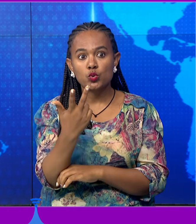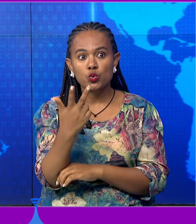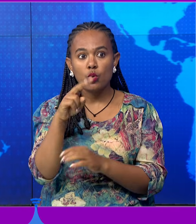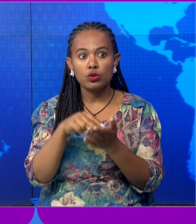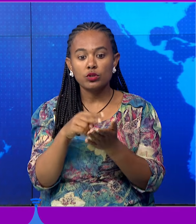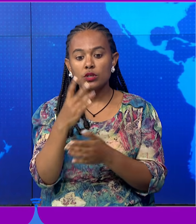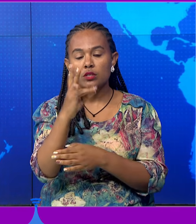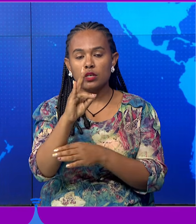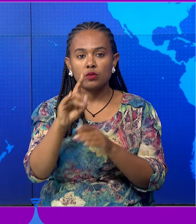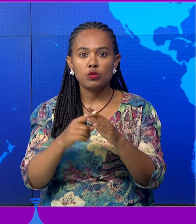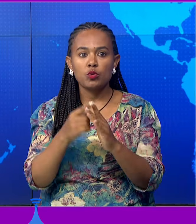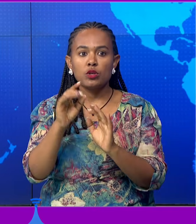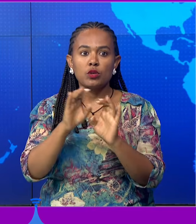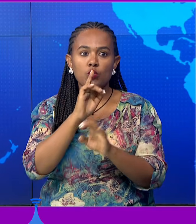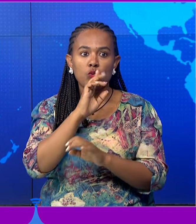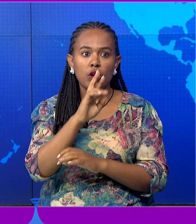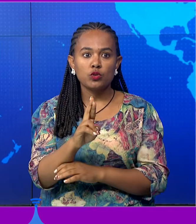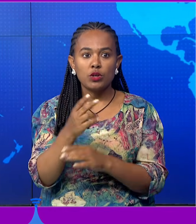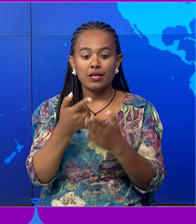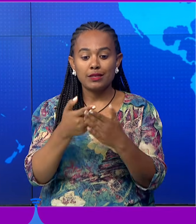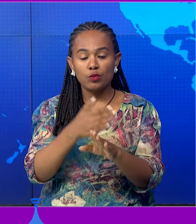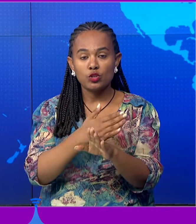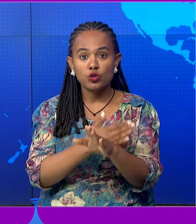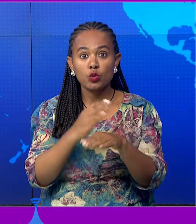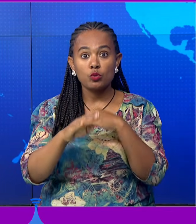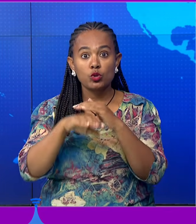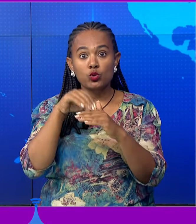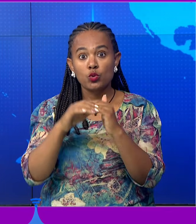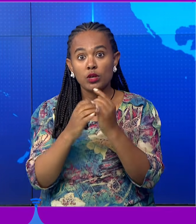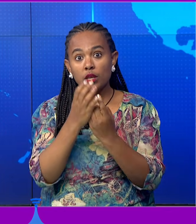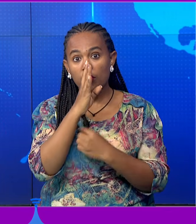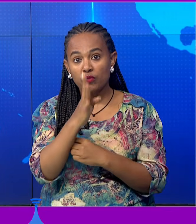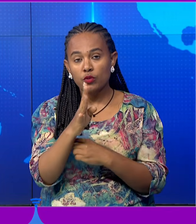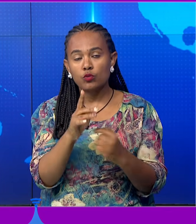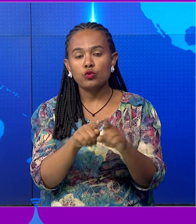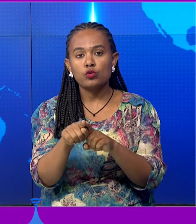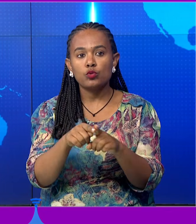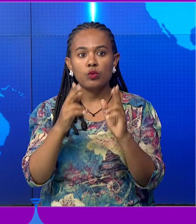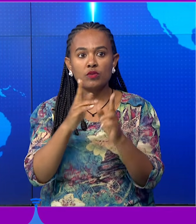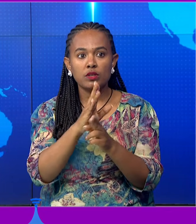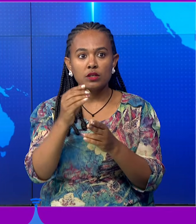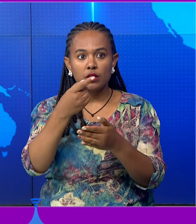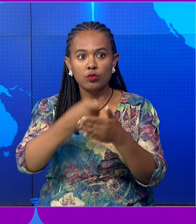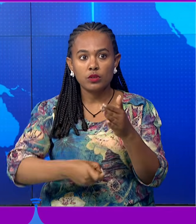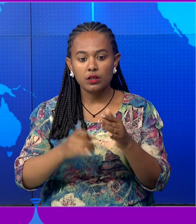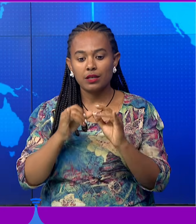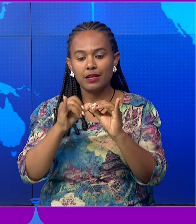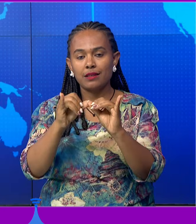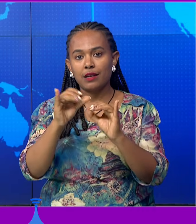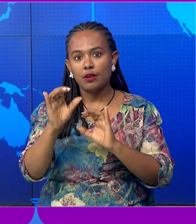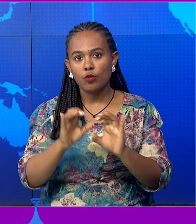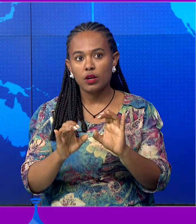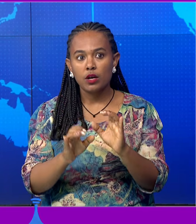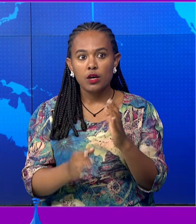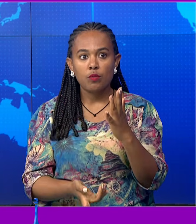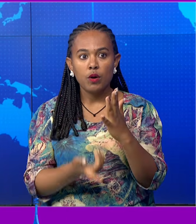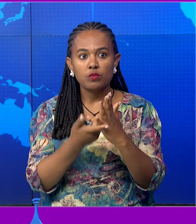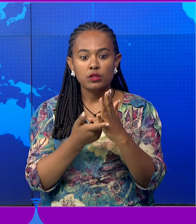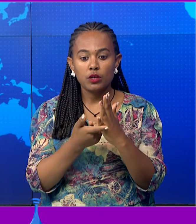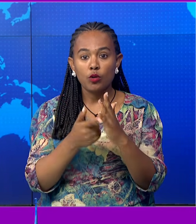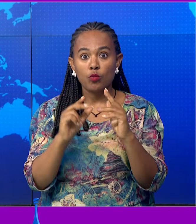ከ2017 ጀምሮ የተካሄዱ ናቸው። የማክሮ ኢኮኖሚ ማሻሻያው ምቹ ሁኔታ በመፍጠሩ ድርድሩ በፍጥነትና በውጤት እንዲሄድ አድርጓል። በ5ኛው ስራ ላይ